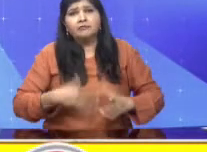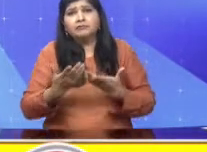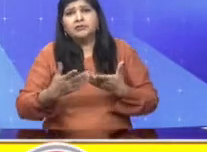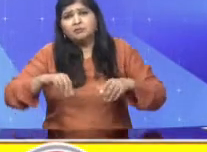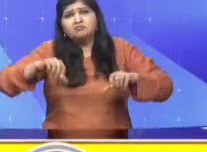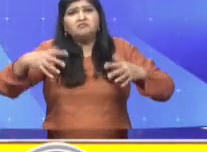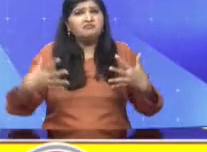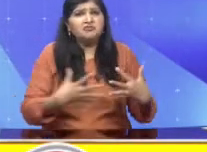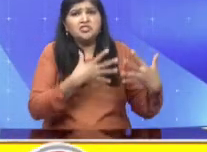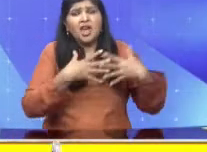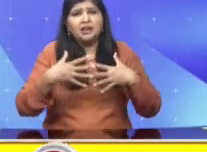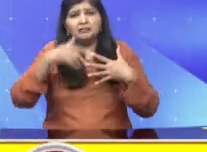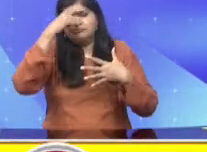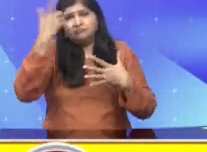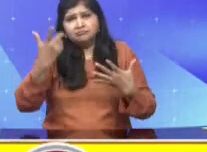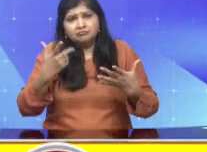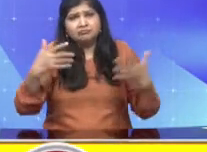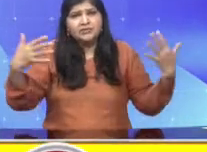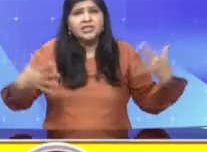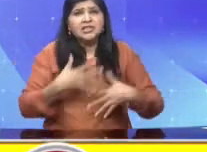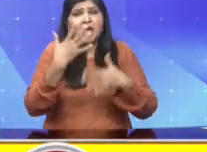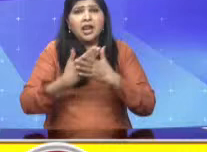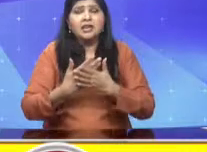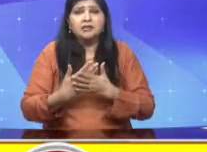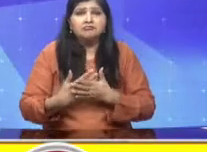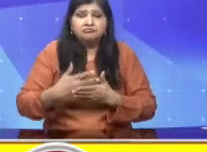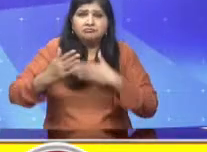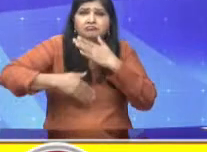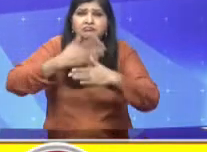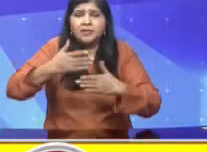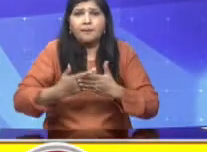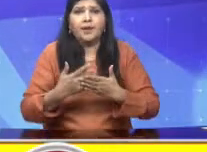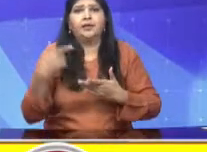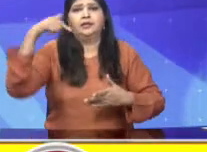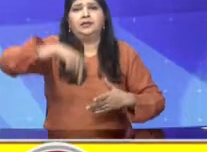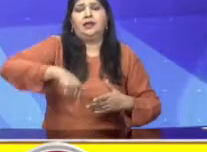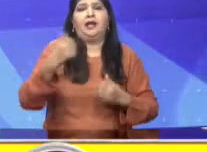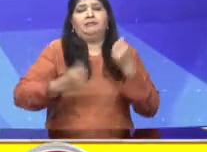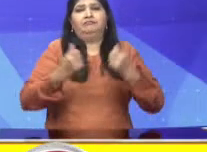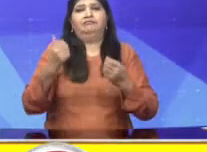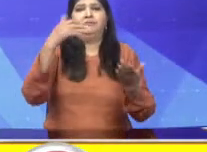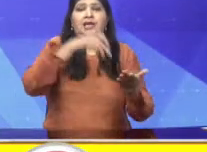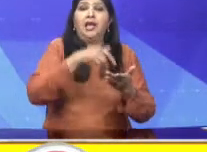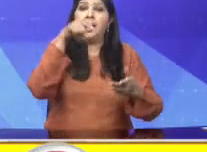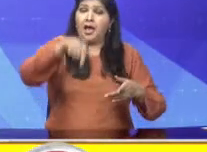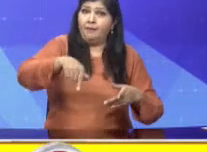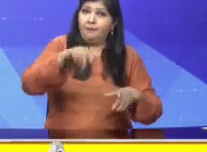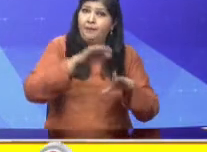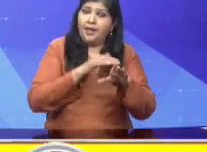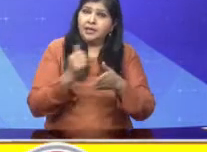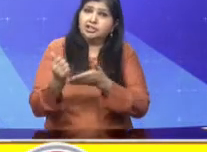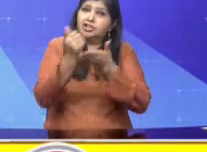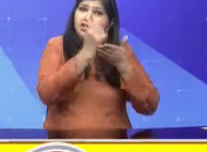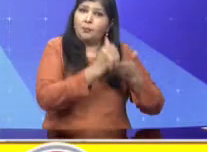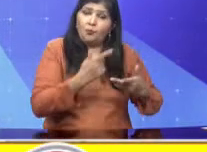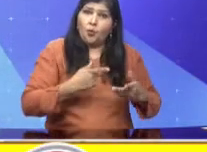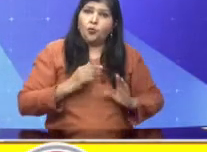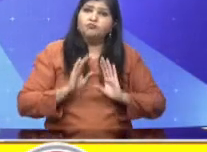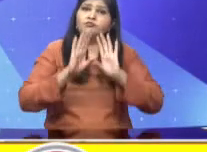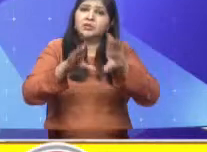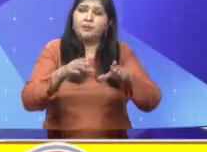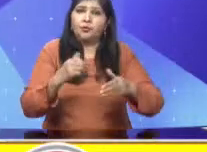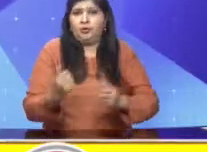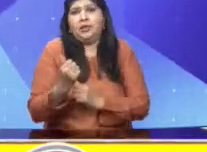चुनोतियों को पार करते हुए यहां पहुचे हैं आज उनके पास आपके प्यार और सपोर्ट की ताकत है